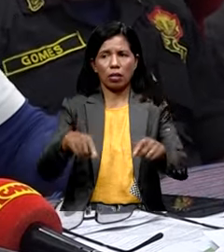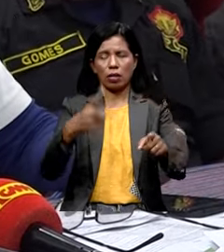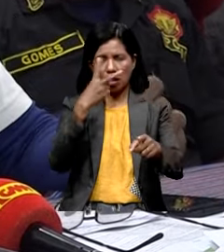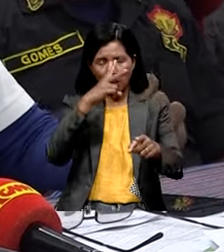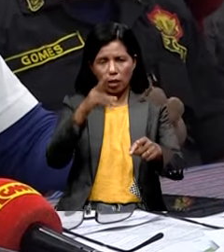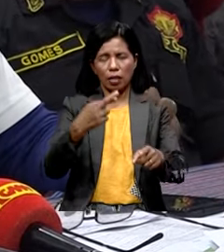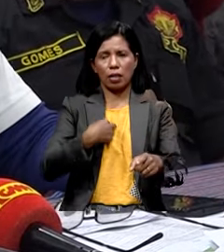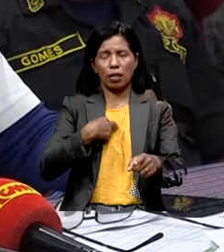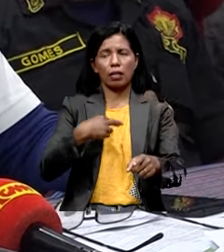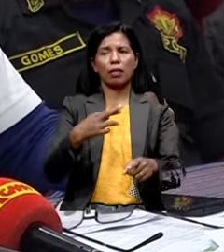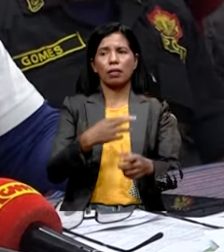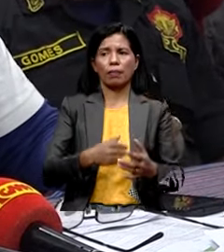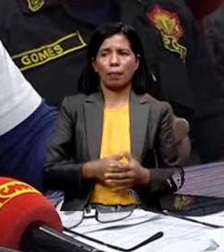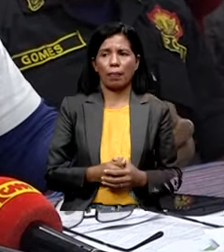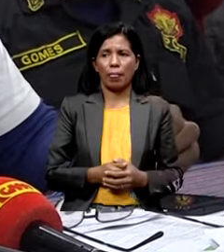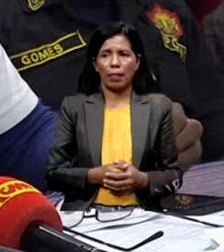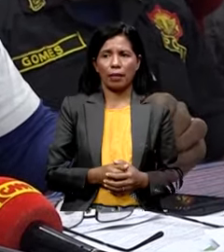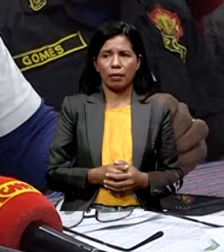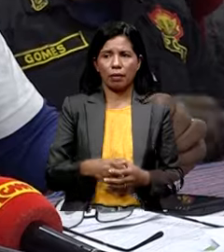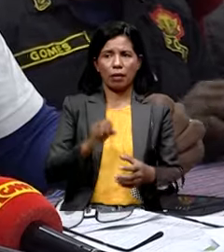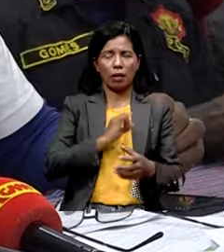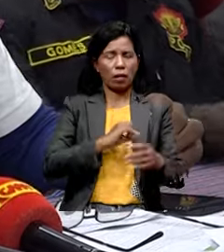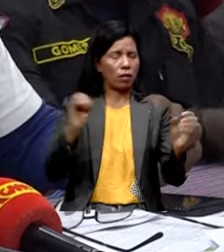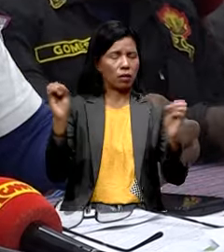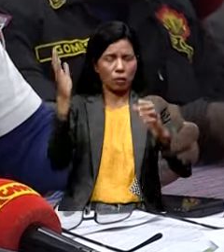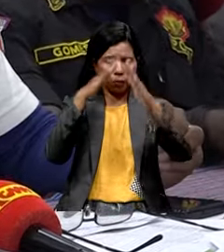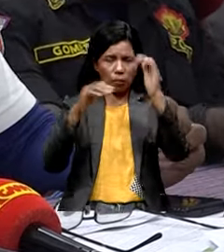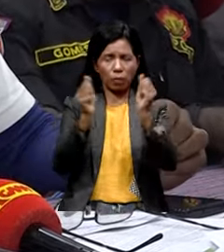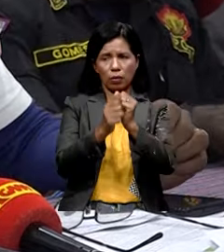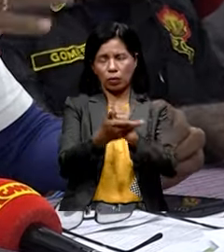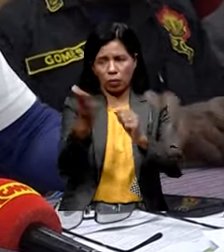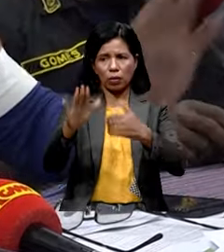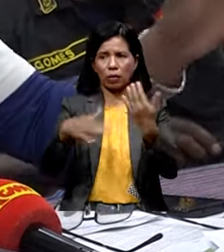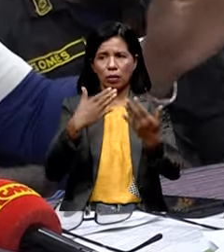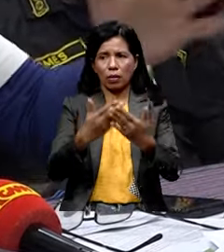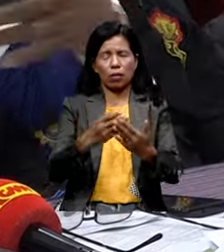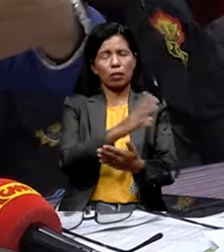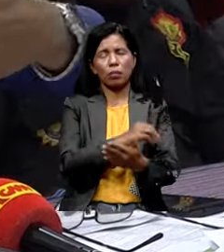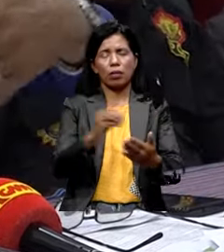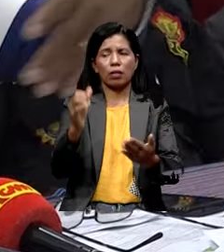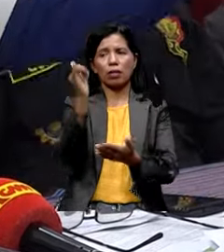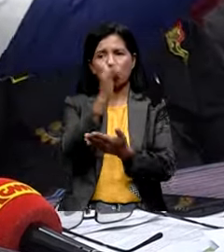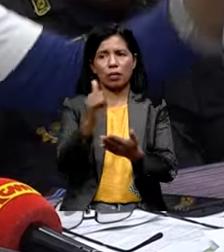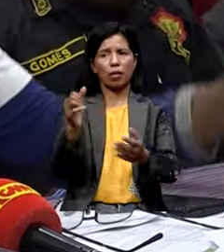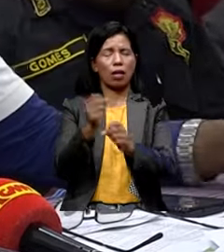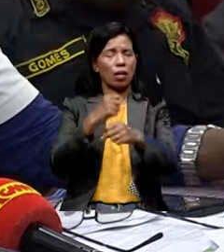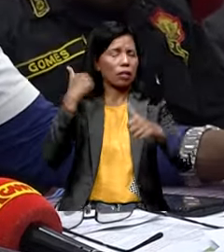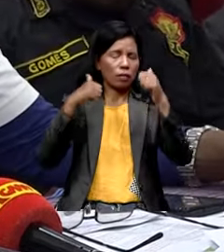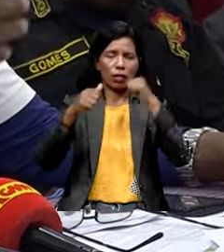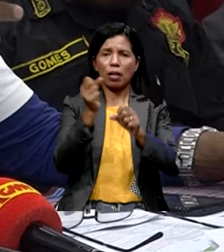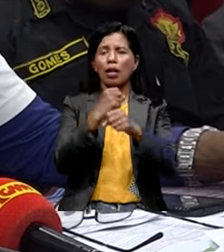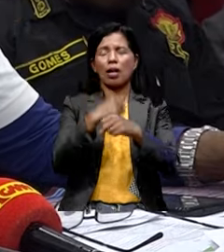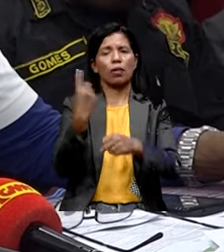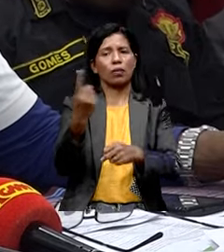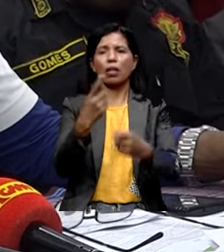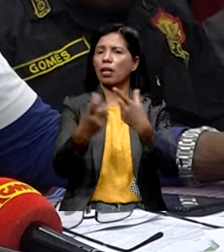rasi. Ida ne, hau lah ya problem hau ita bocir. Ita bocir akar me liput hau liput dit, liput am ni ati bila di halor dit,